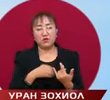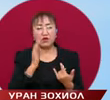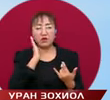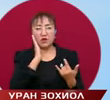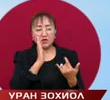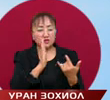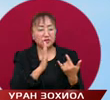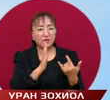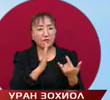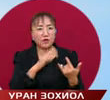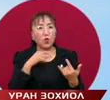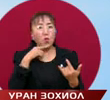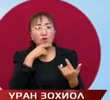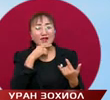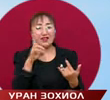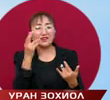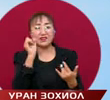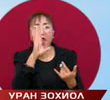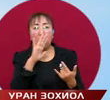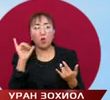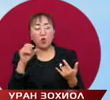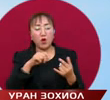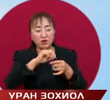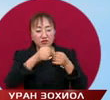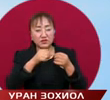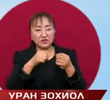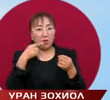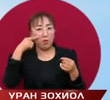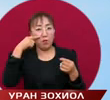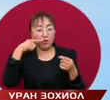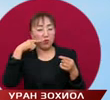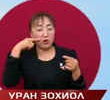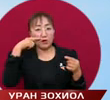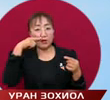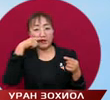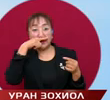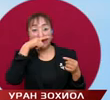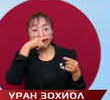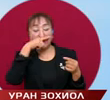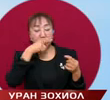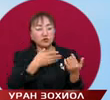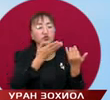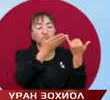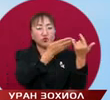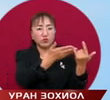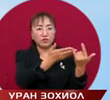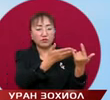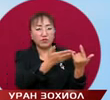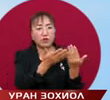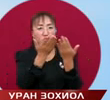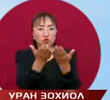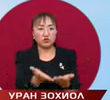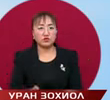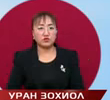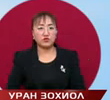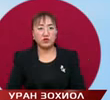атаа үзүүрийг нь улаан даавуугаар бүрсэн шин бурантахаар бурантаглаж хүлээлгэн өглөө.